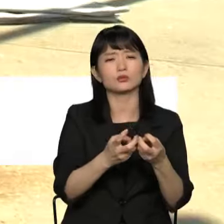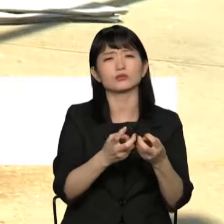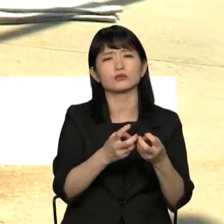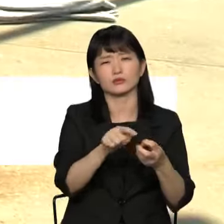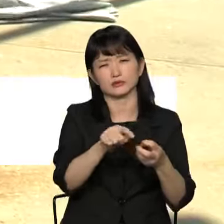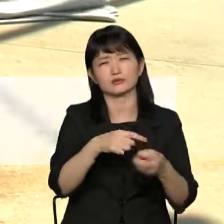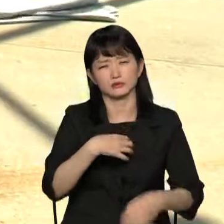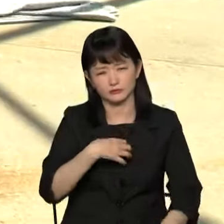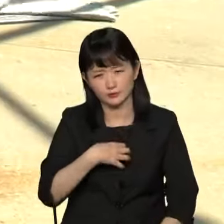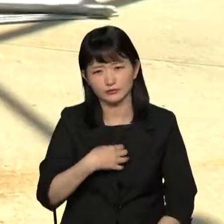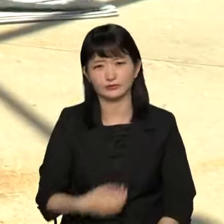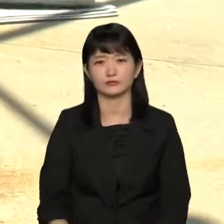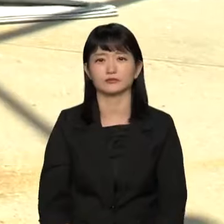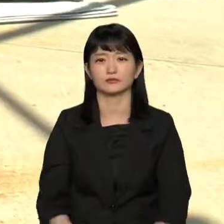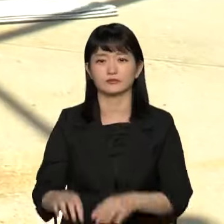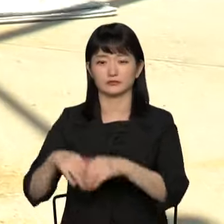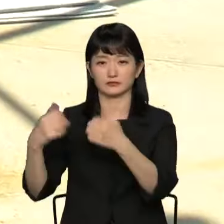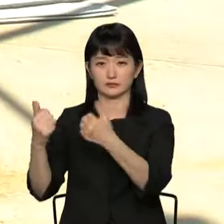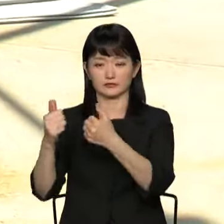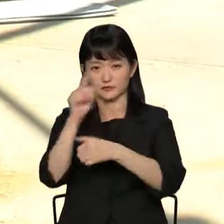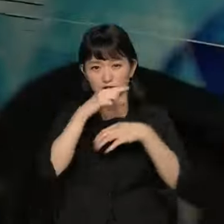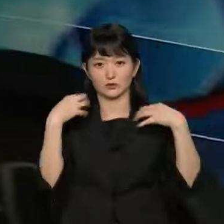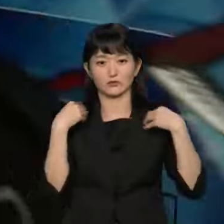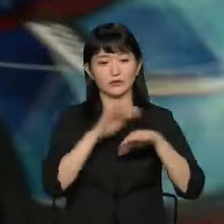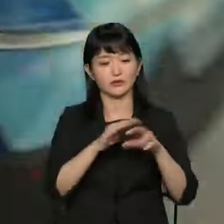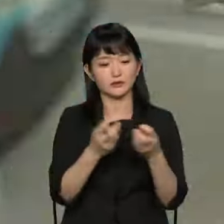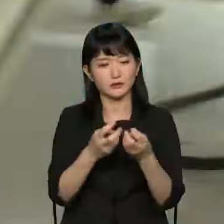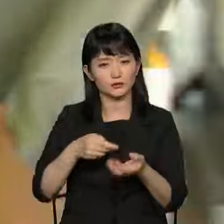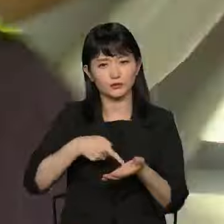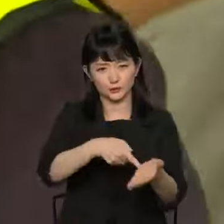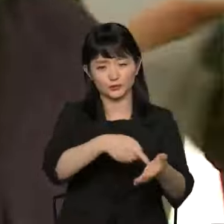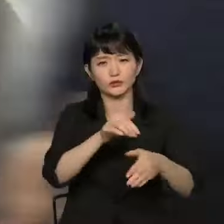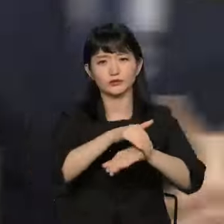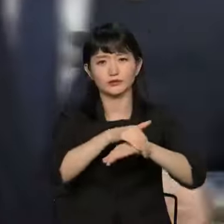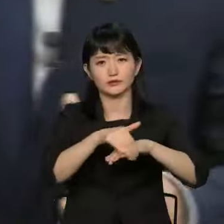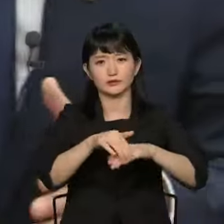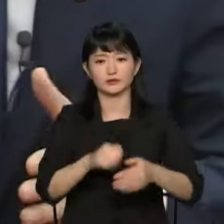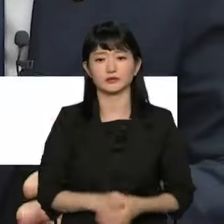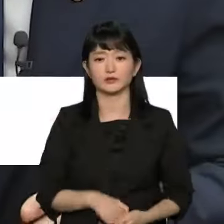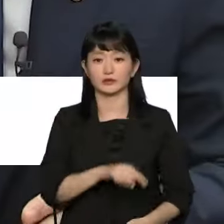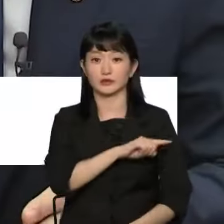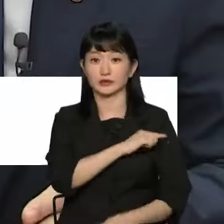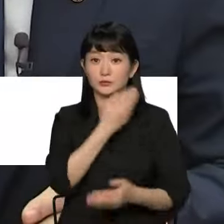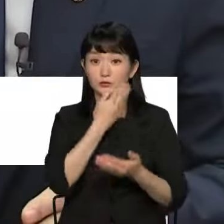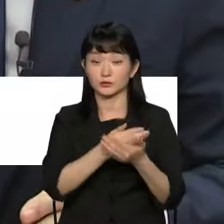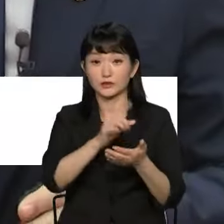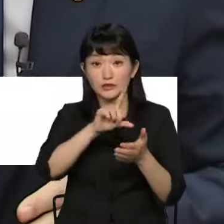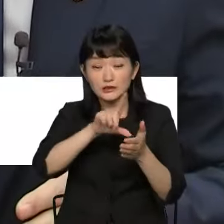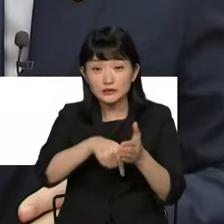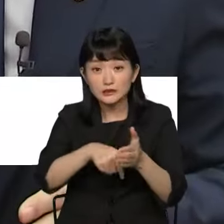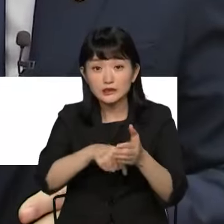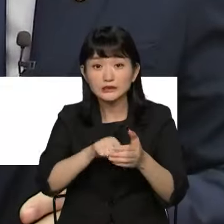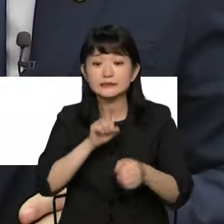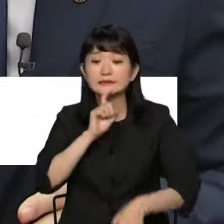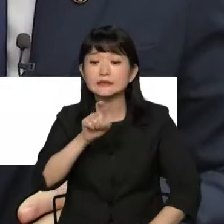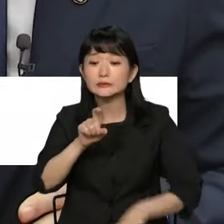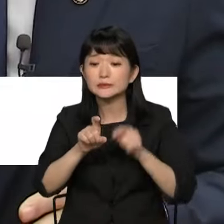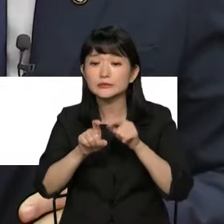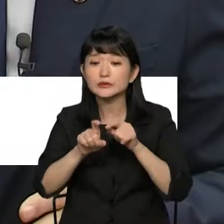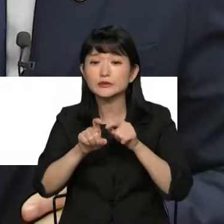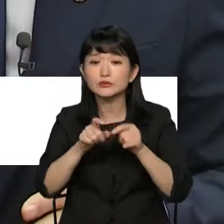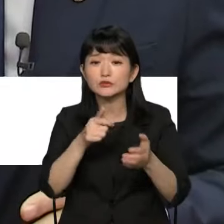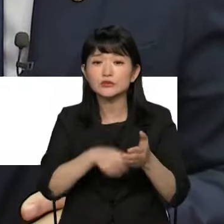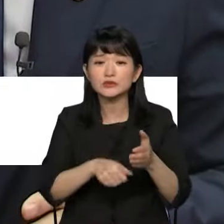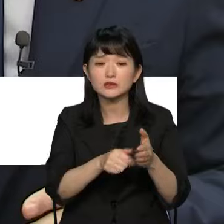걱정되는 것 같아요. 국회는 정부의 대책을 요구할 예정입니다. 콜드타임이 10분인데 제대로 갖춰주지 않았기